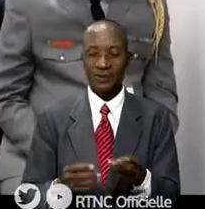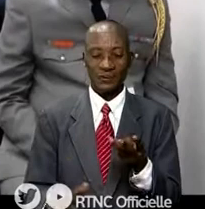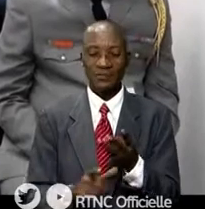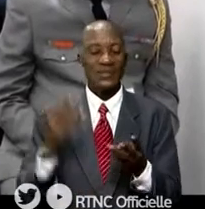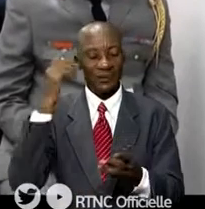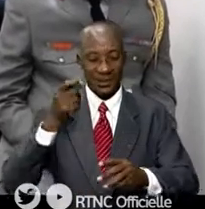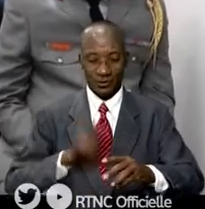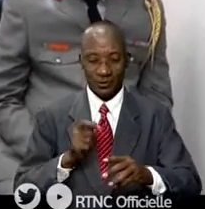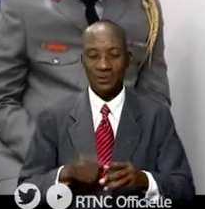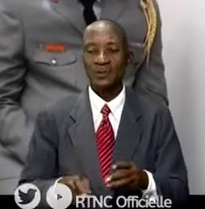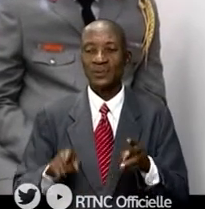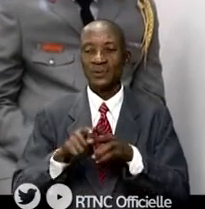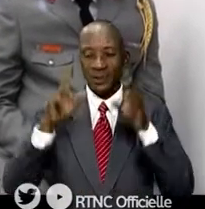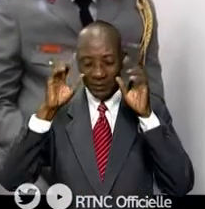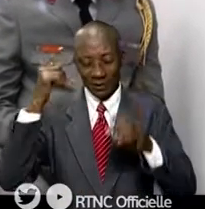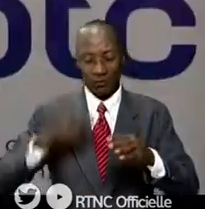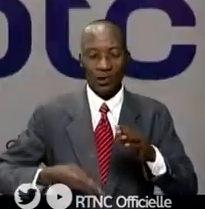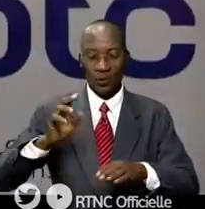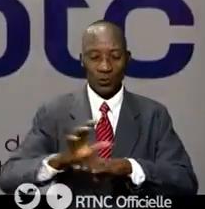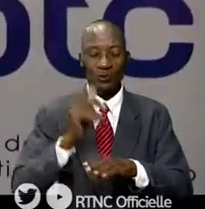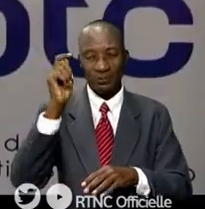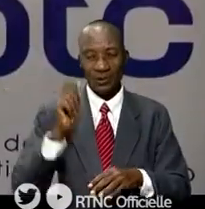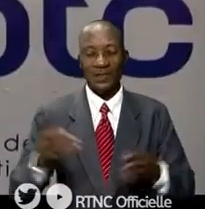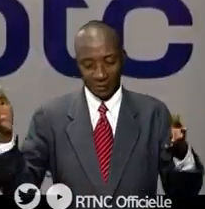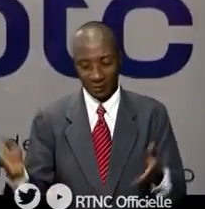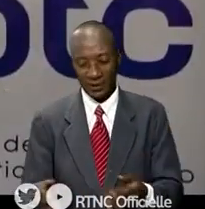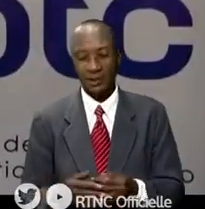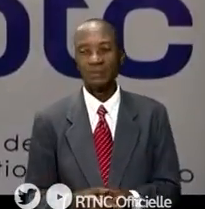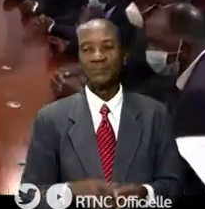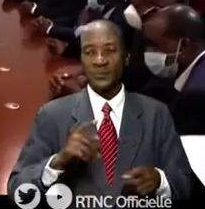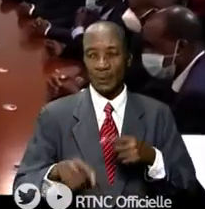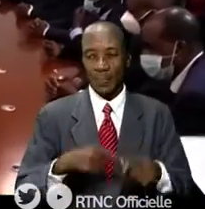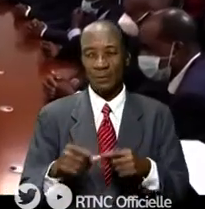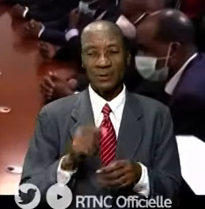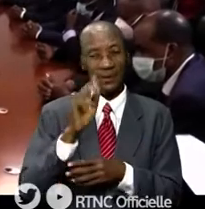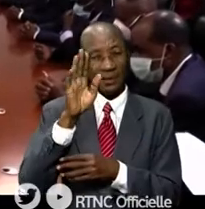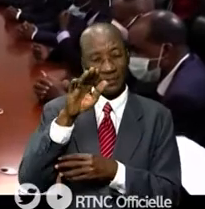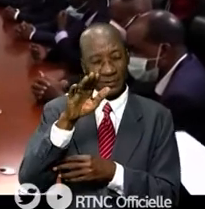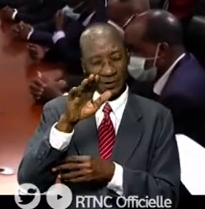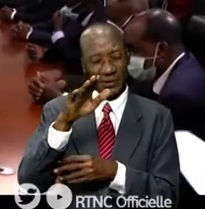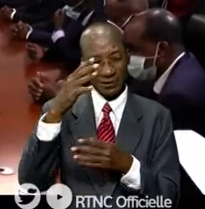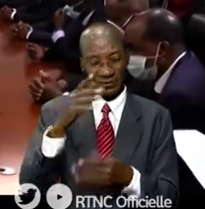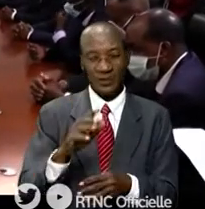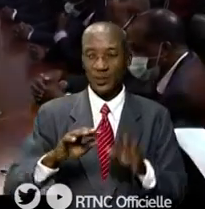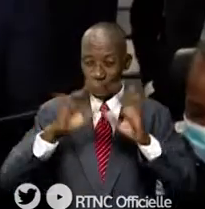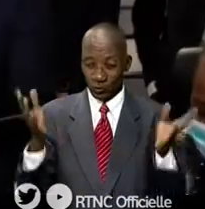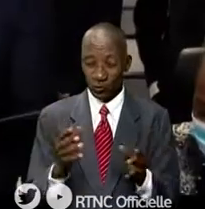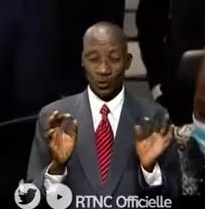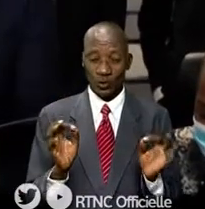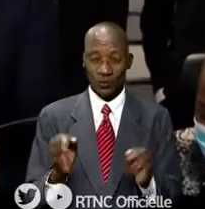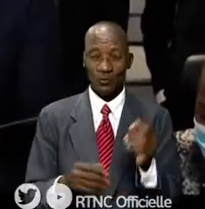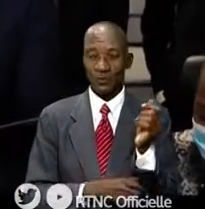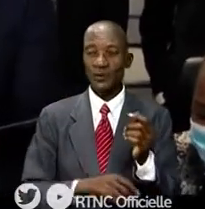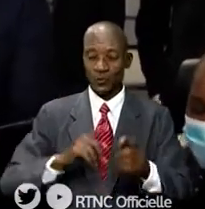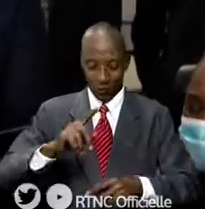le président de la Haute Cour militaire. D'une cérémonie à une autre, en début d'après-midi, les héros promis ont pris possession de leur